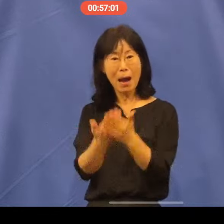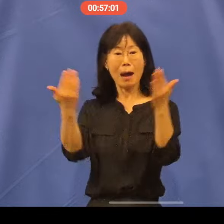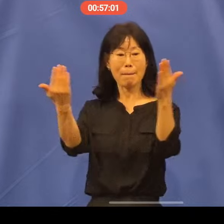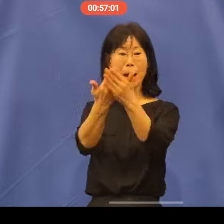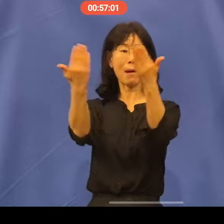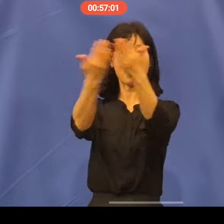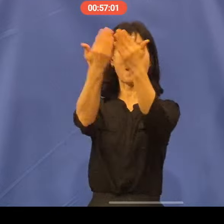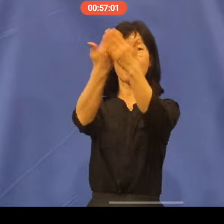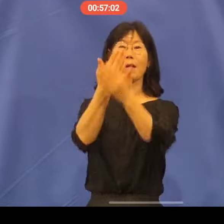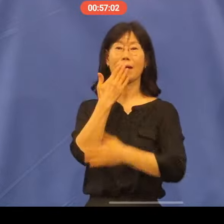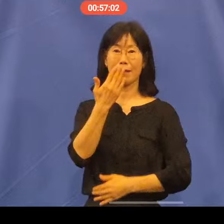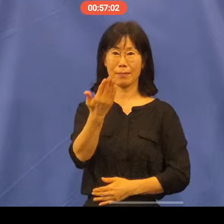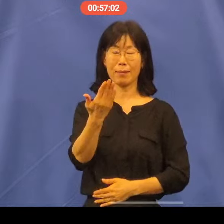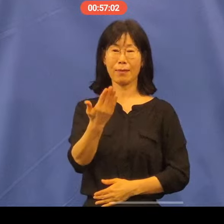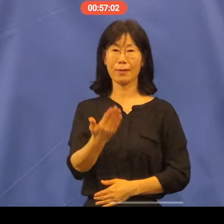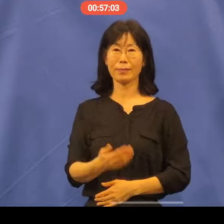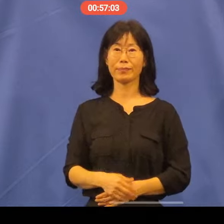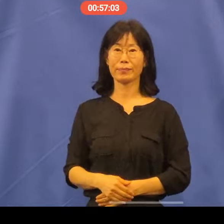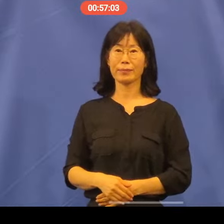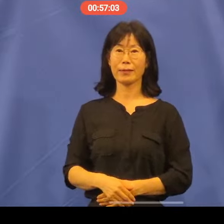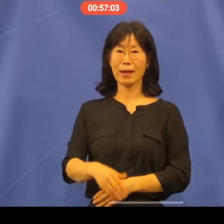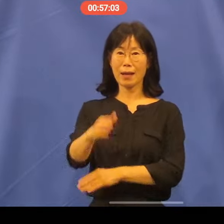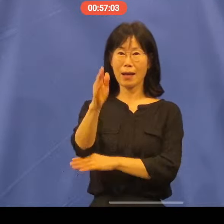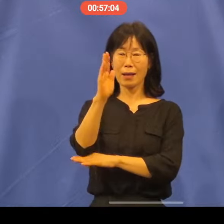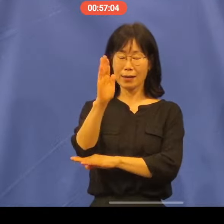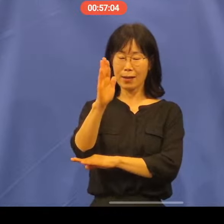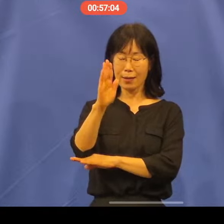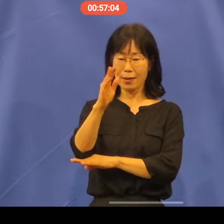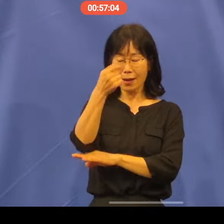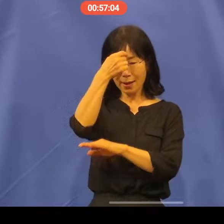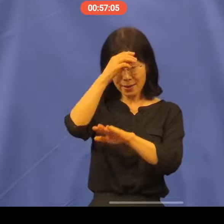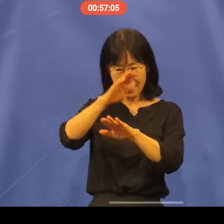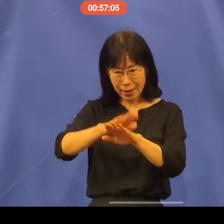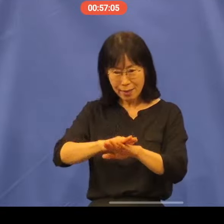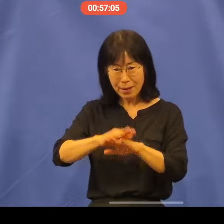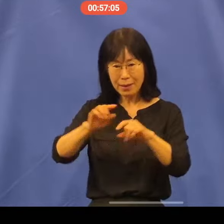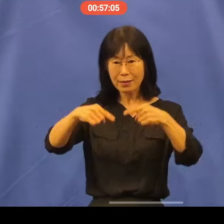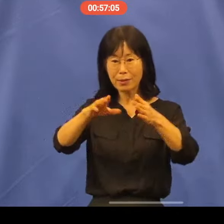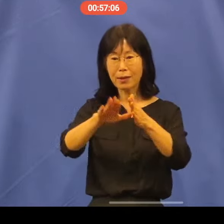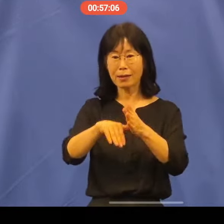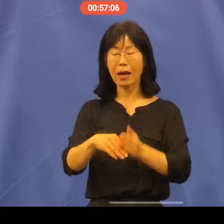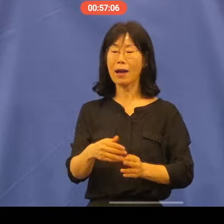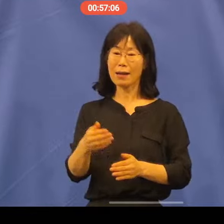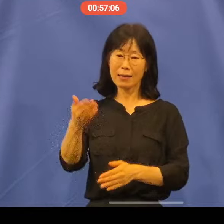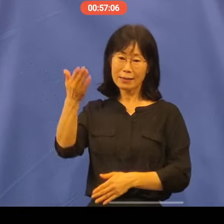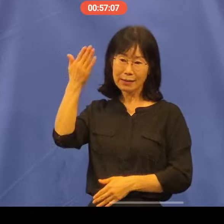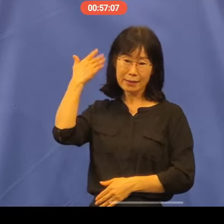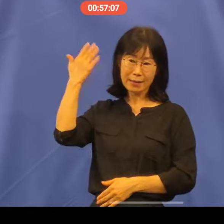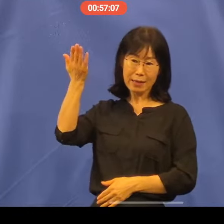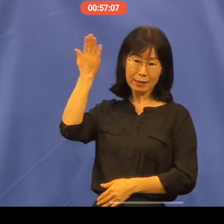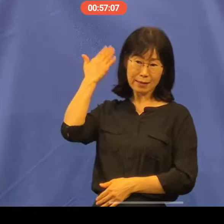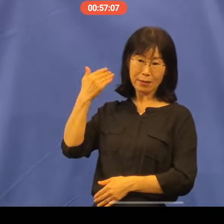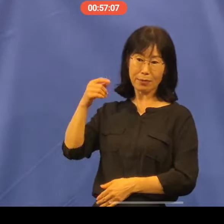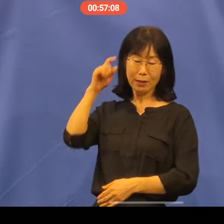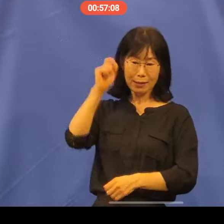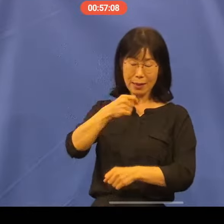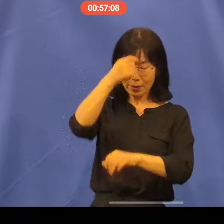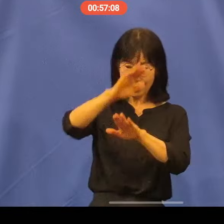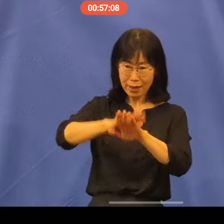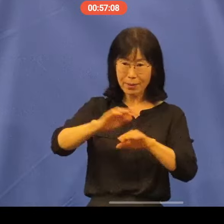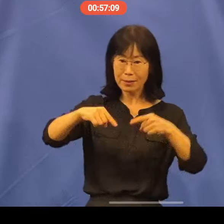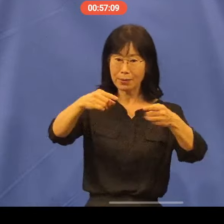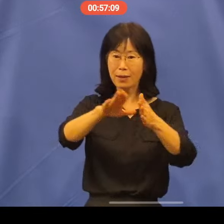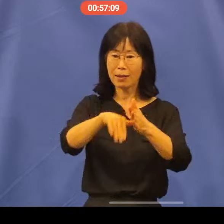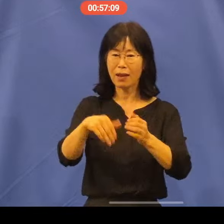교회 안에서도 마찬가지예요. 여러분, 말씀을 듣는데 그대로 적응. 제가 지난번에도 여러분 새벽 부흥회를 5일당 했잖아요. 그때 막